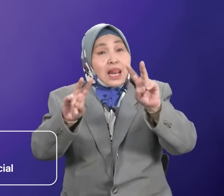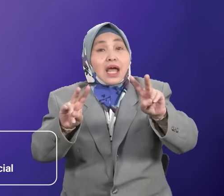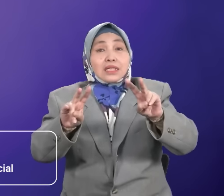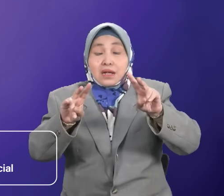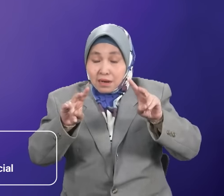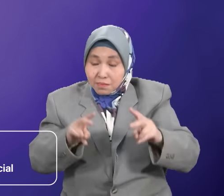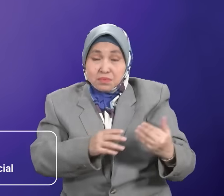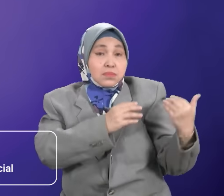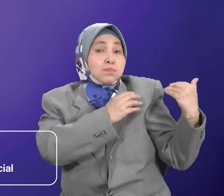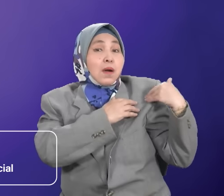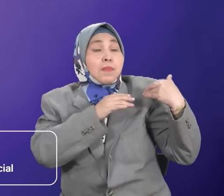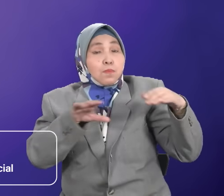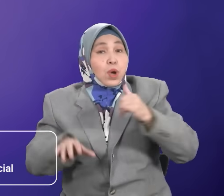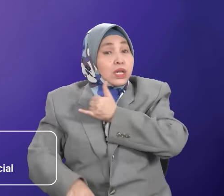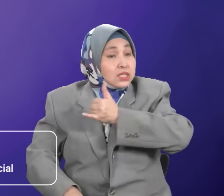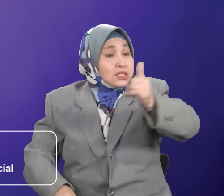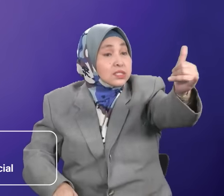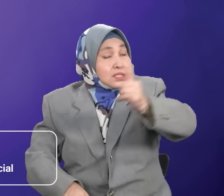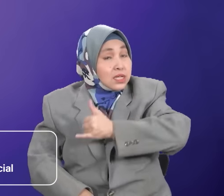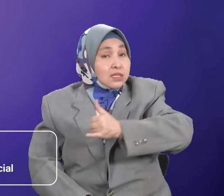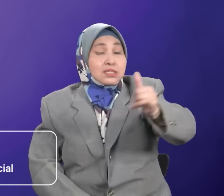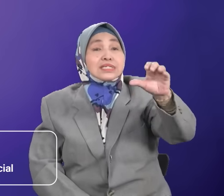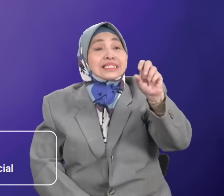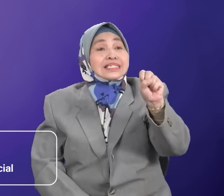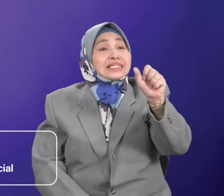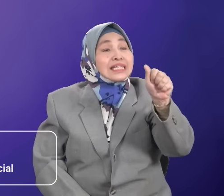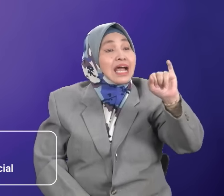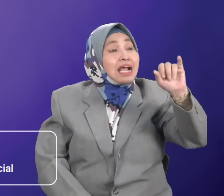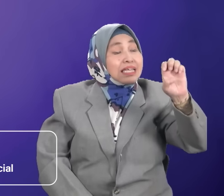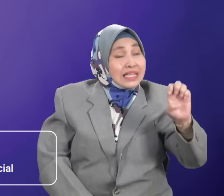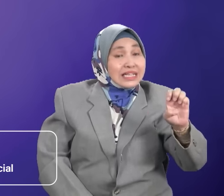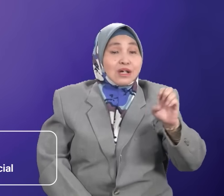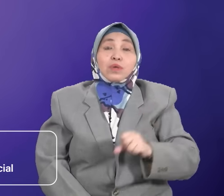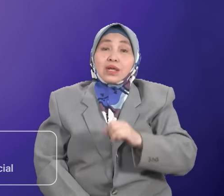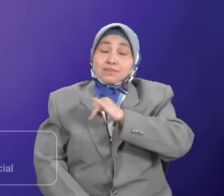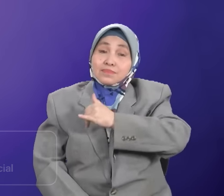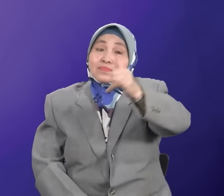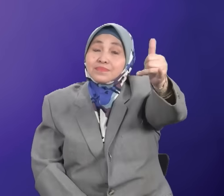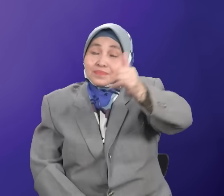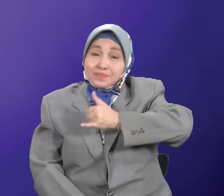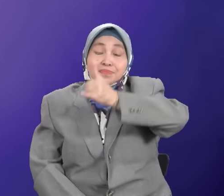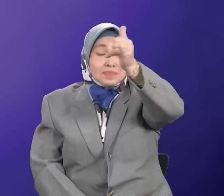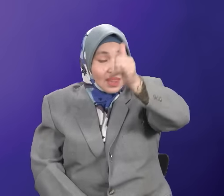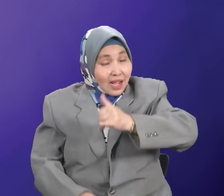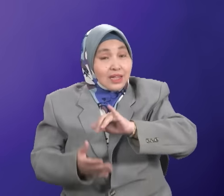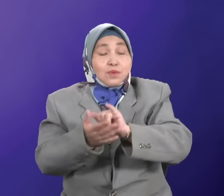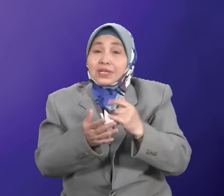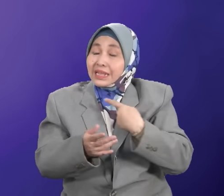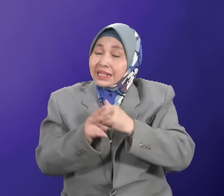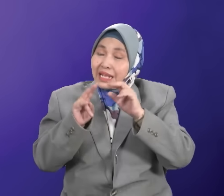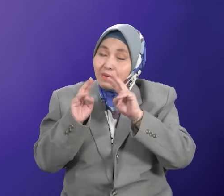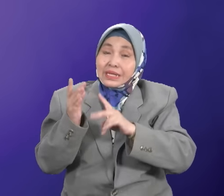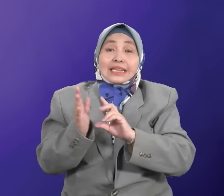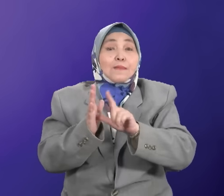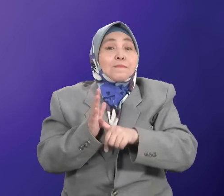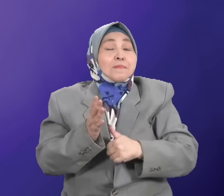Sa'i antara Safa dan Marwah Ya sebagian daripada syiar daripada Allah Subhanahu Wa Ta'ala Mari kita sama-sama nanti kita